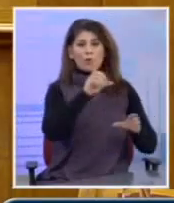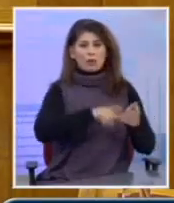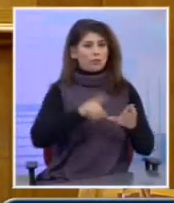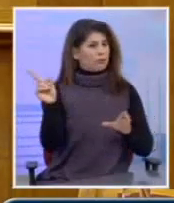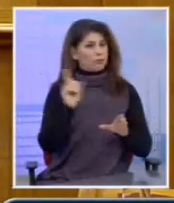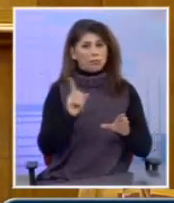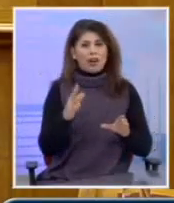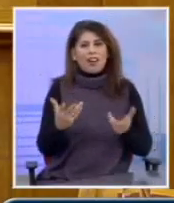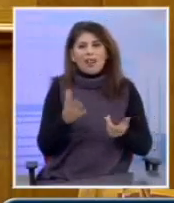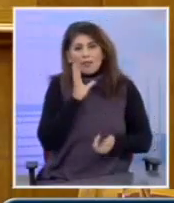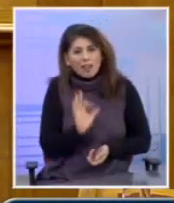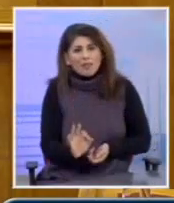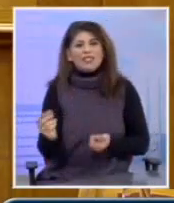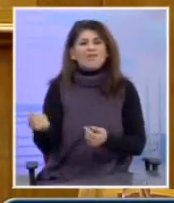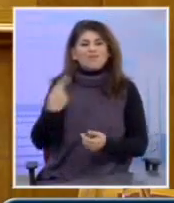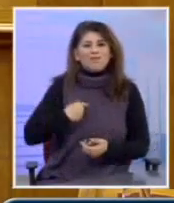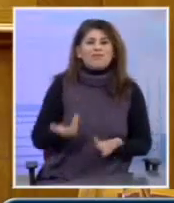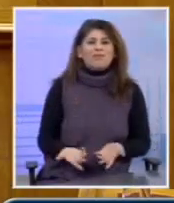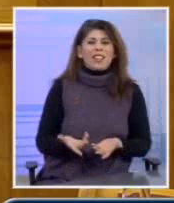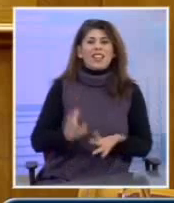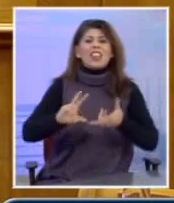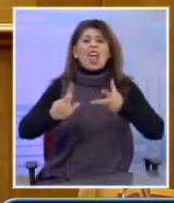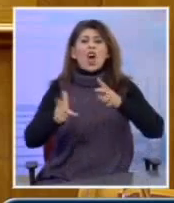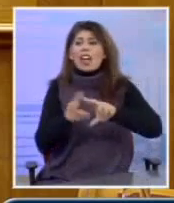ίδια την πραγματικότητα και από τη γεωγραφία.